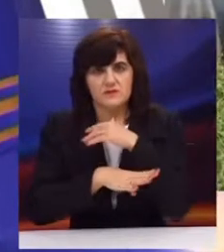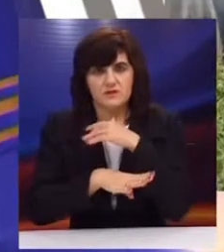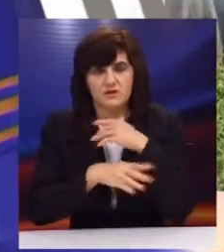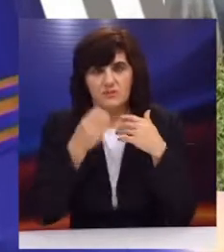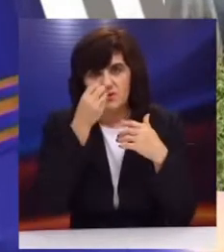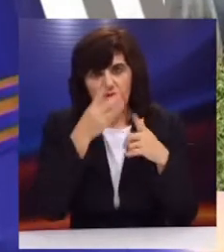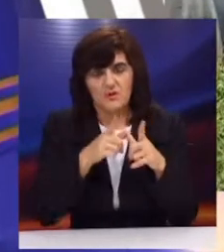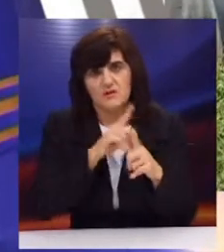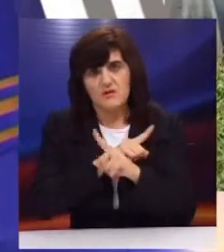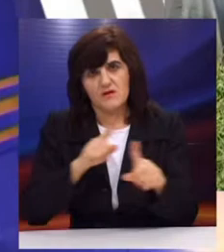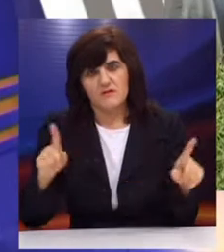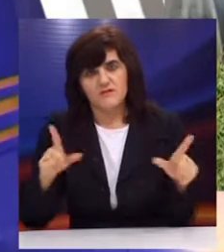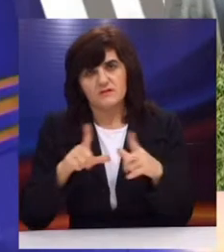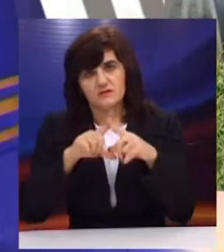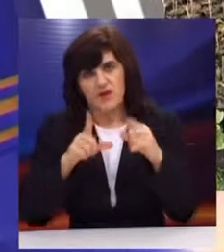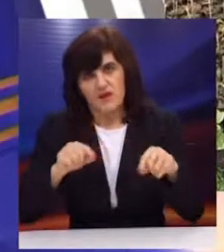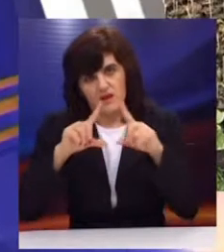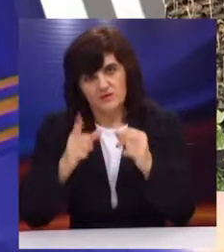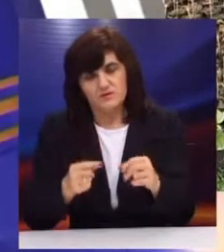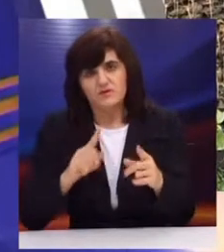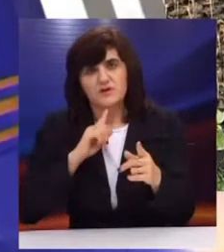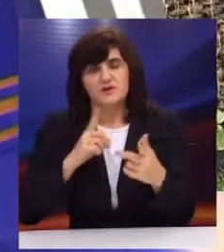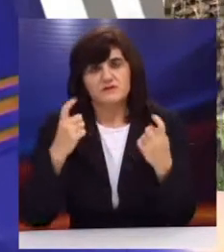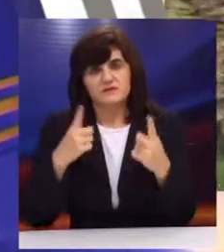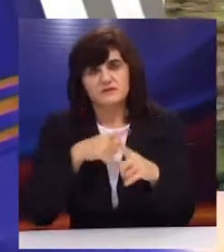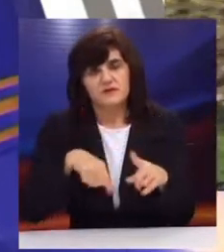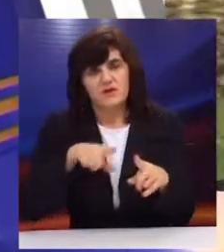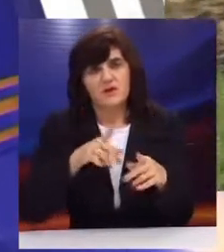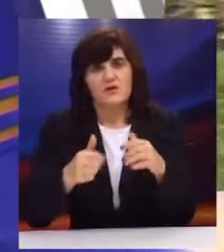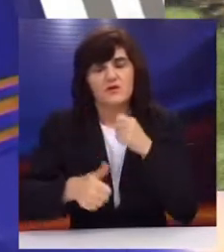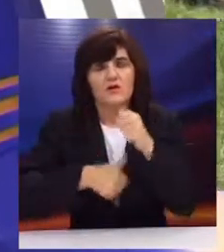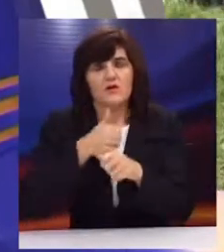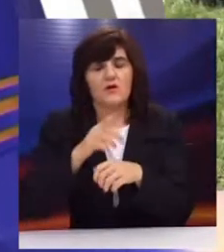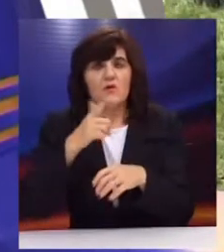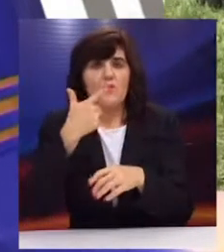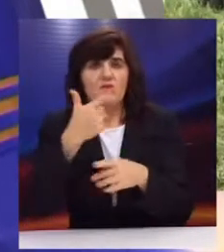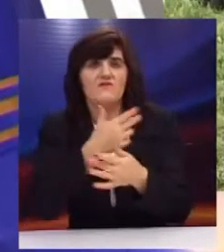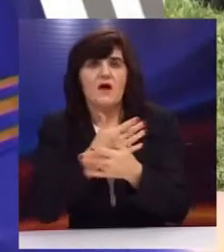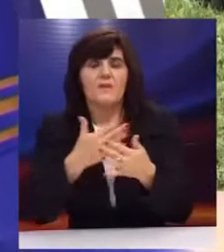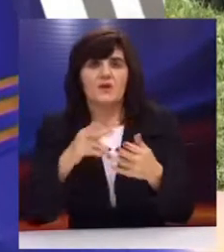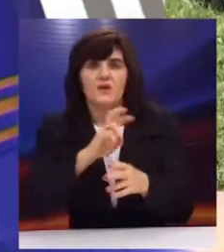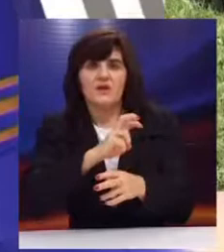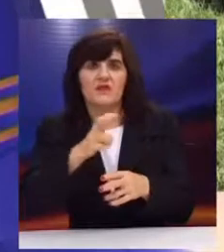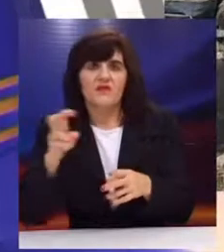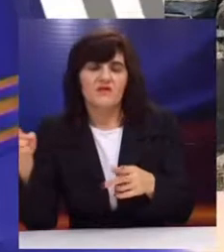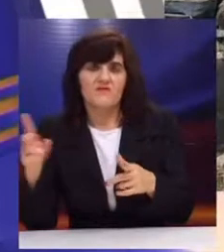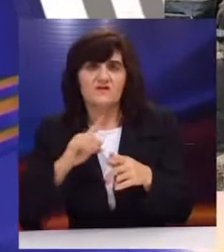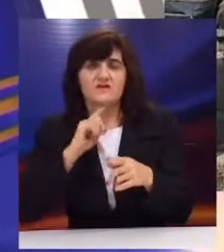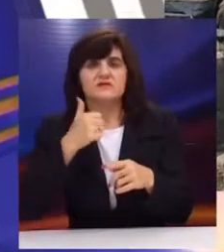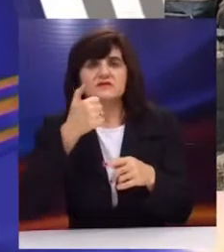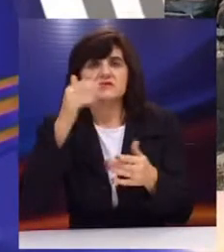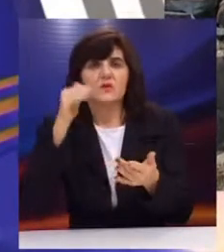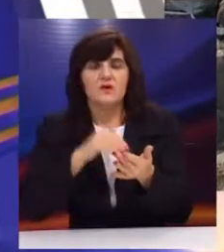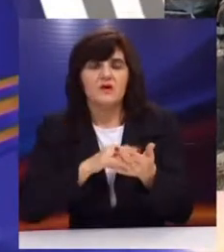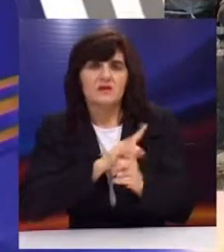ukrasnih vrsta lišćara i četinara. Godišnje se u rasadniku proizvede oko 2 miliona lišćara i oko 100.000 ukrasnih vrsta